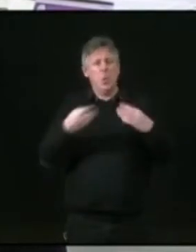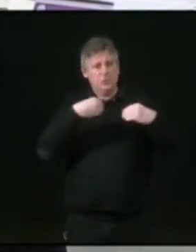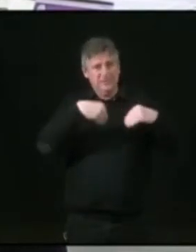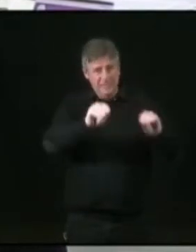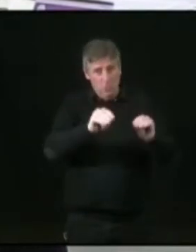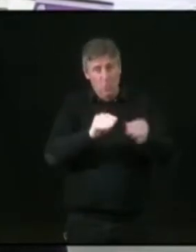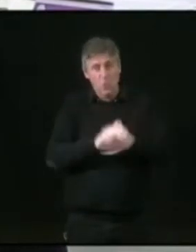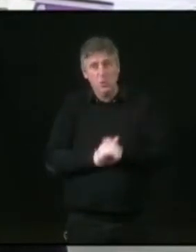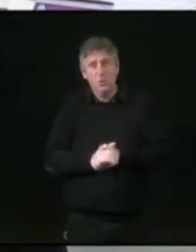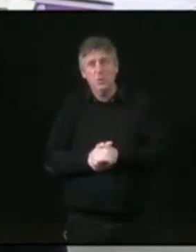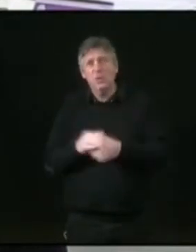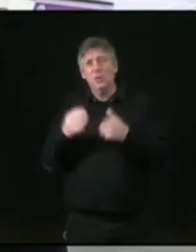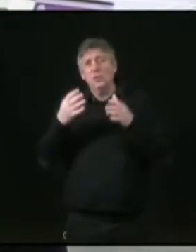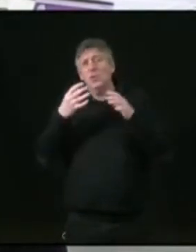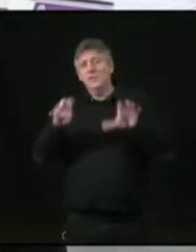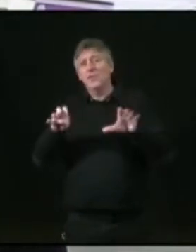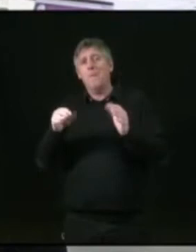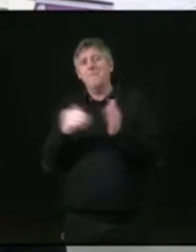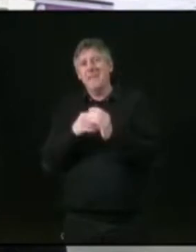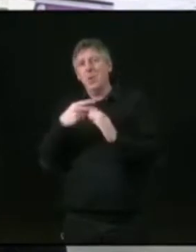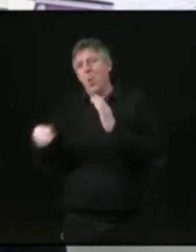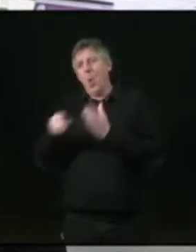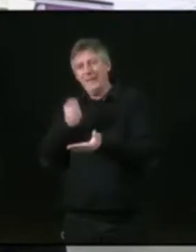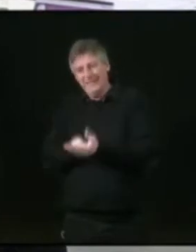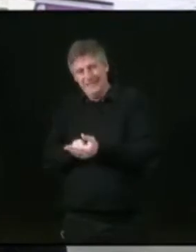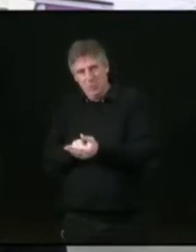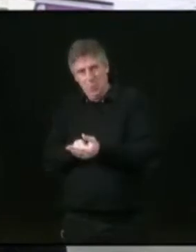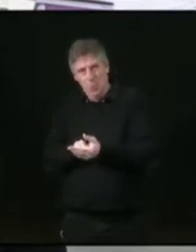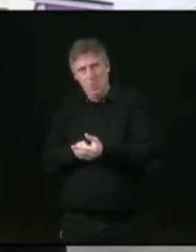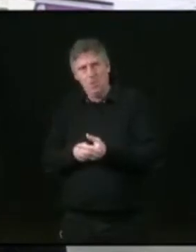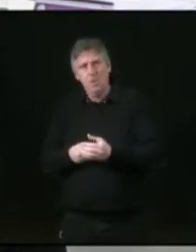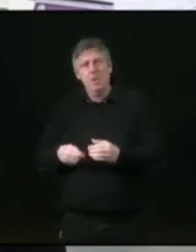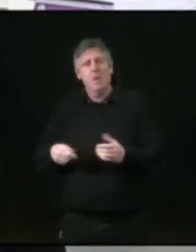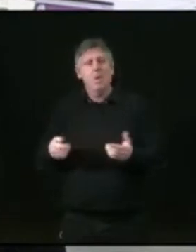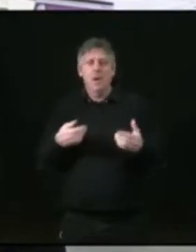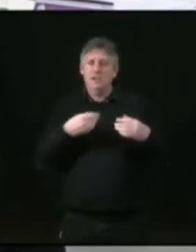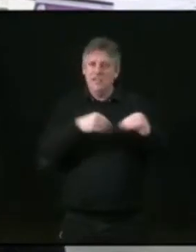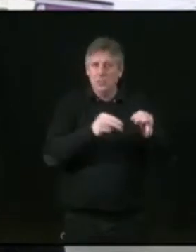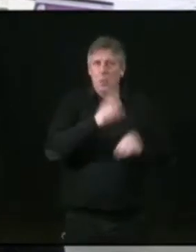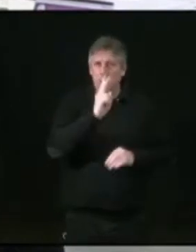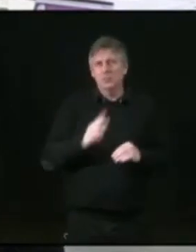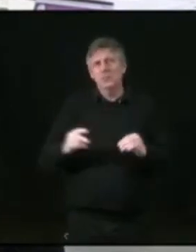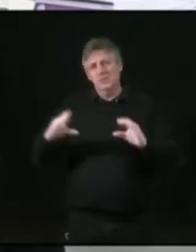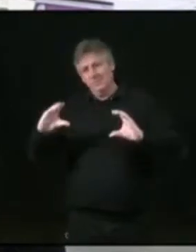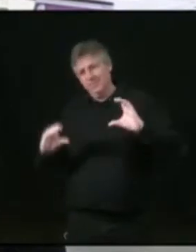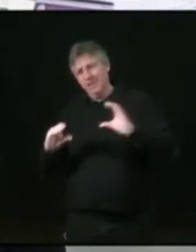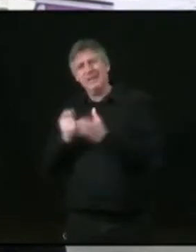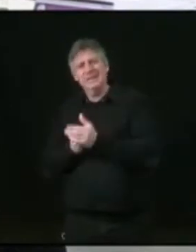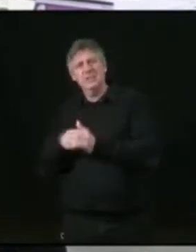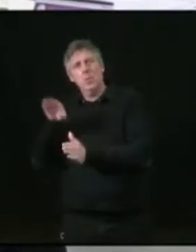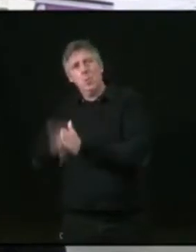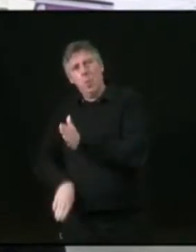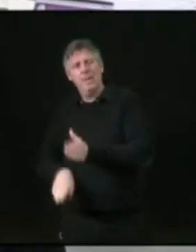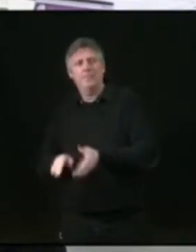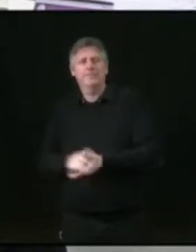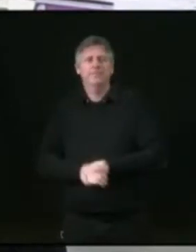moins de 900 000 euros d'acquisition. Et voilà.